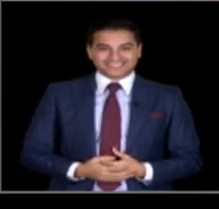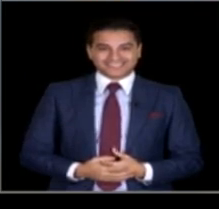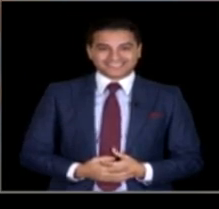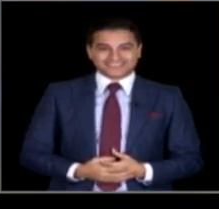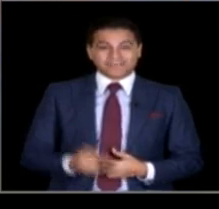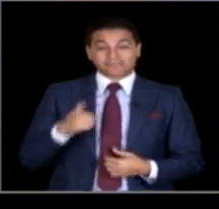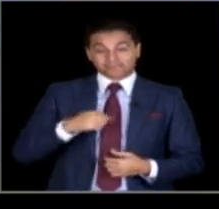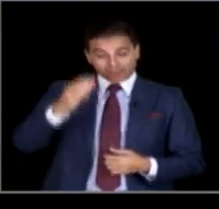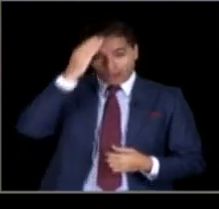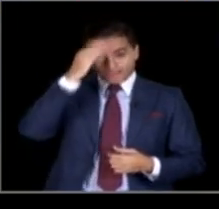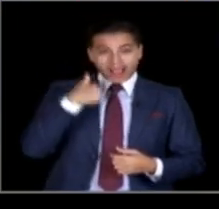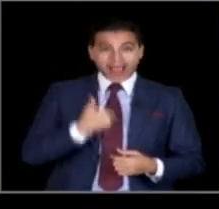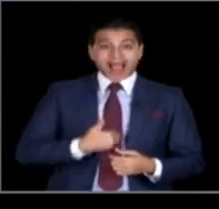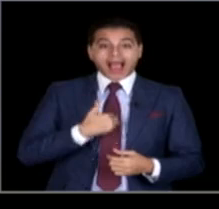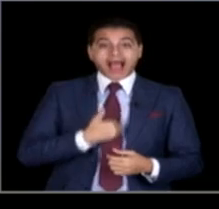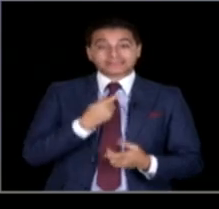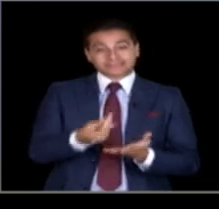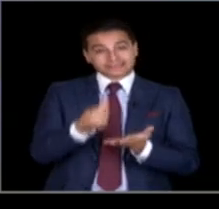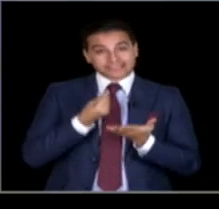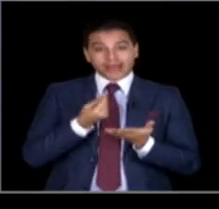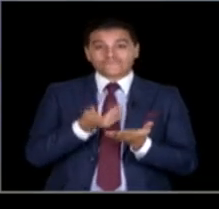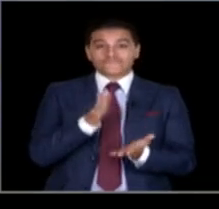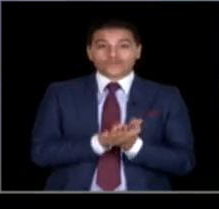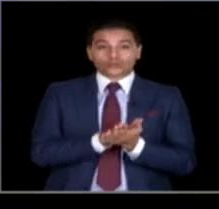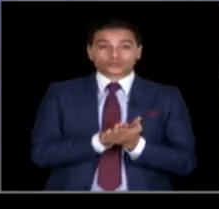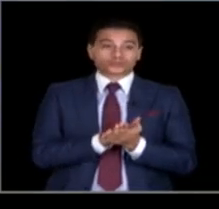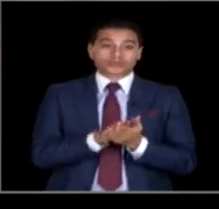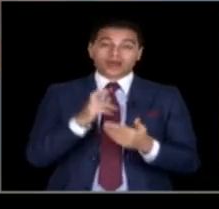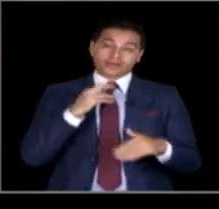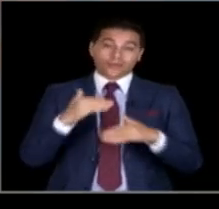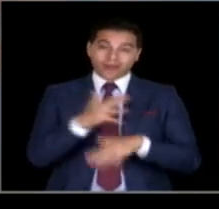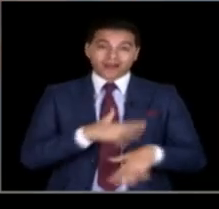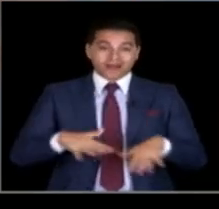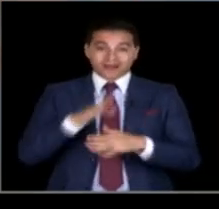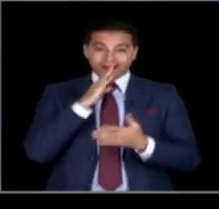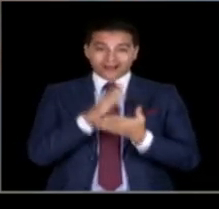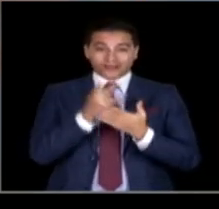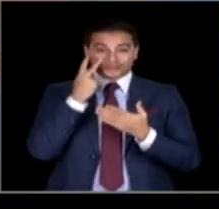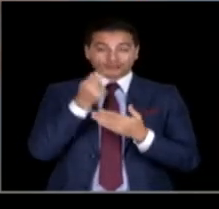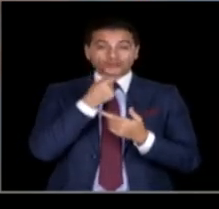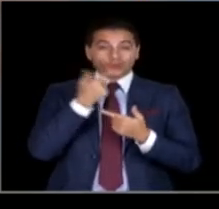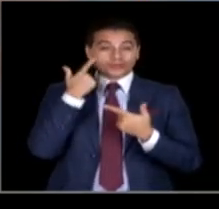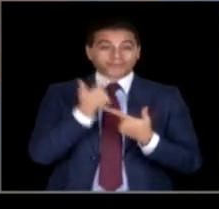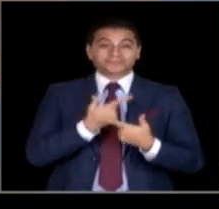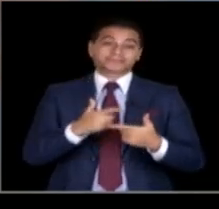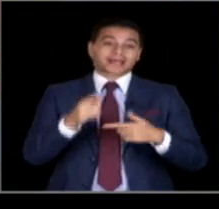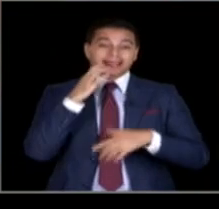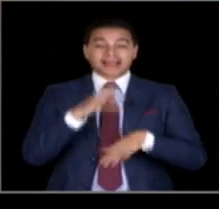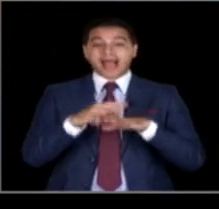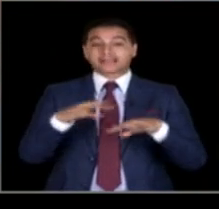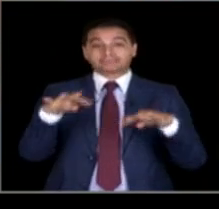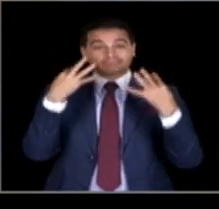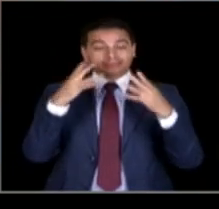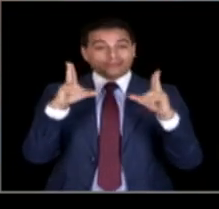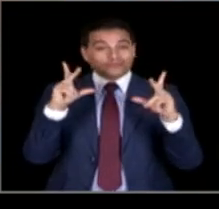برنامج العباقرة حسيت ان هو ادينا فرصة احنا يعني ذو همم ان احنا يبقى صوتنا مسموع، ناس شافتنا في